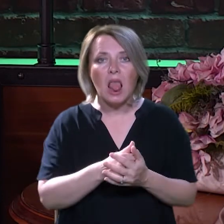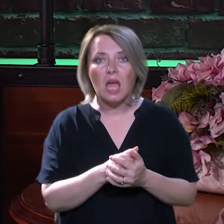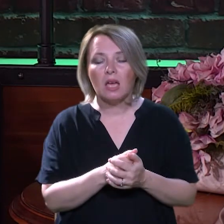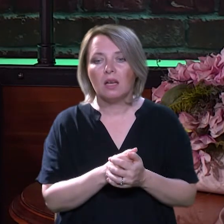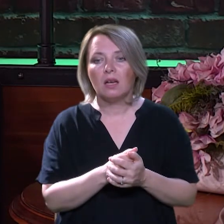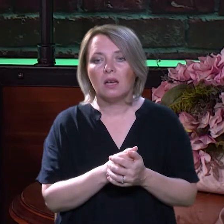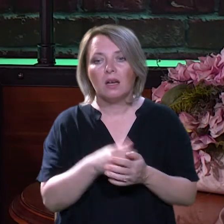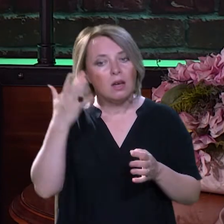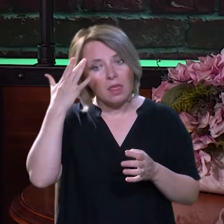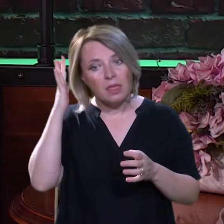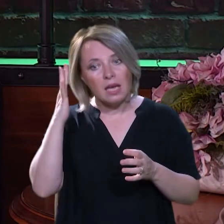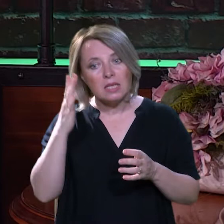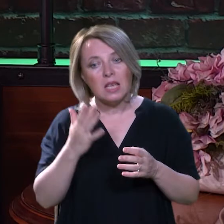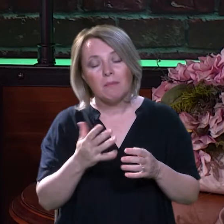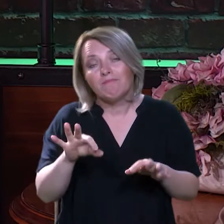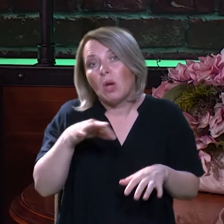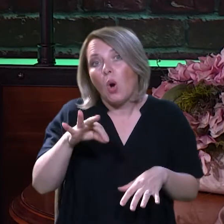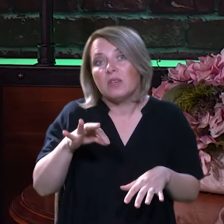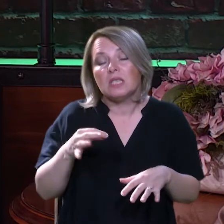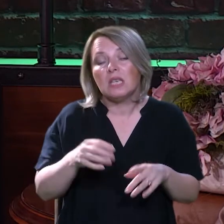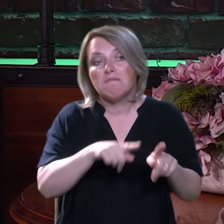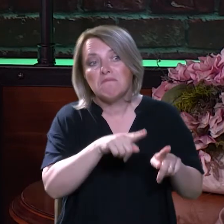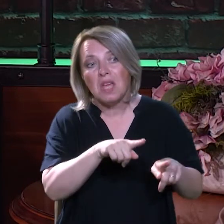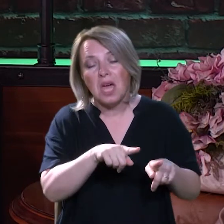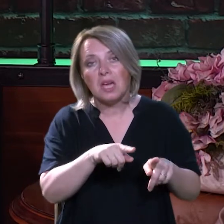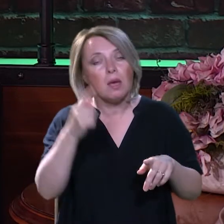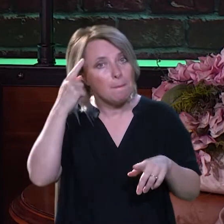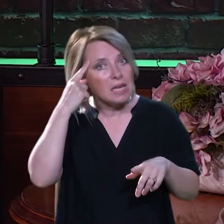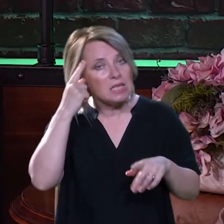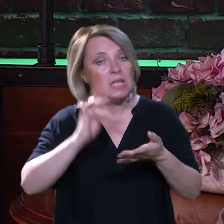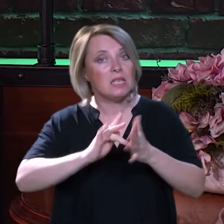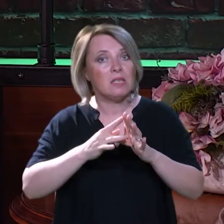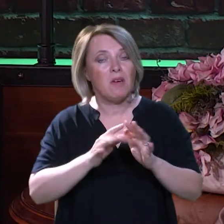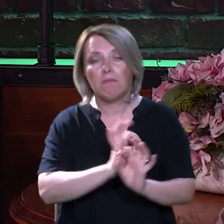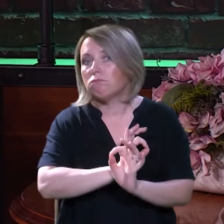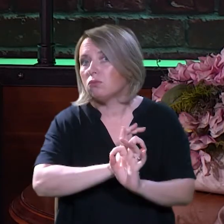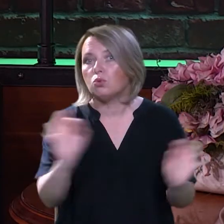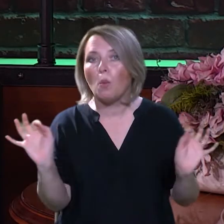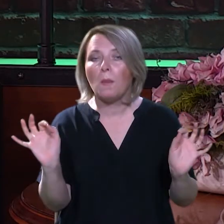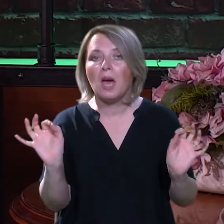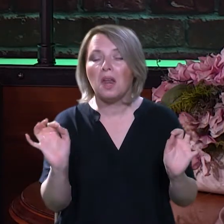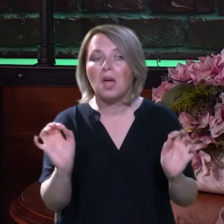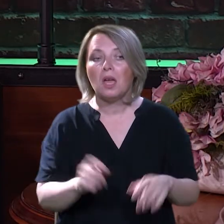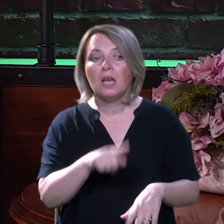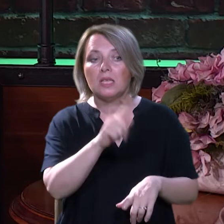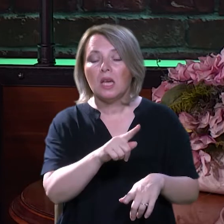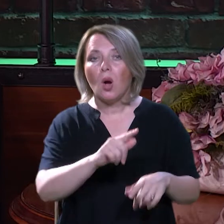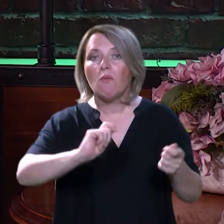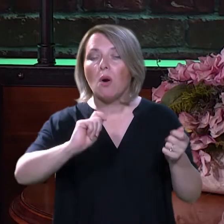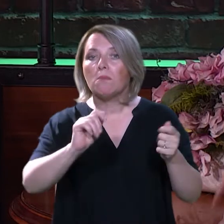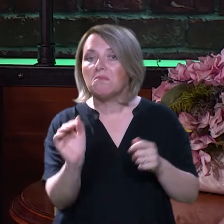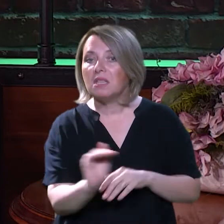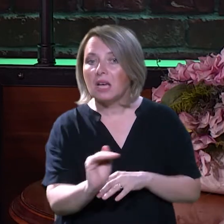Roditelji, ne znam, evo, kako koji. Neki roditelji misle da je sve u redu i da je sa njihovom djecom ne treba